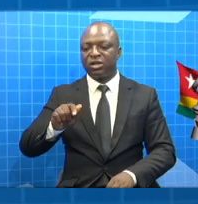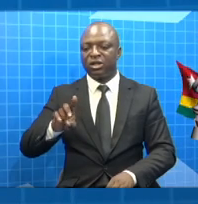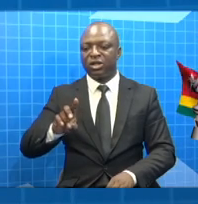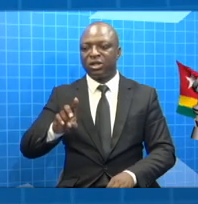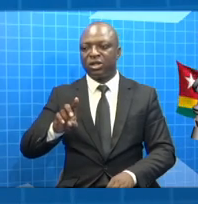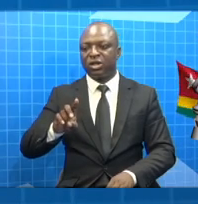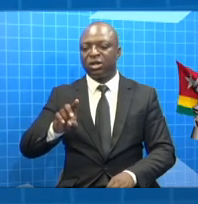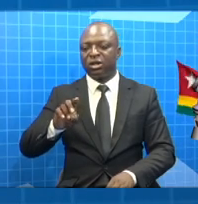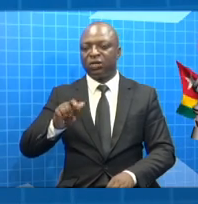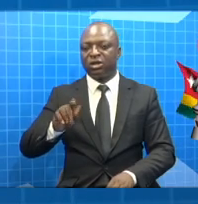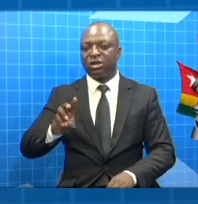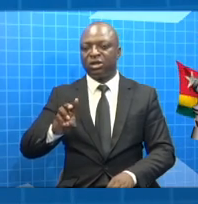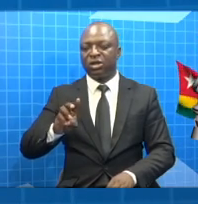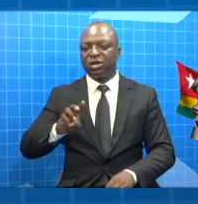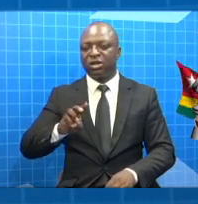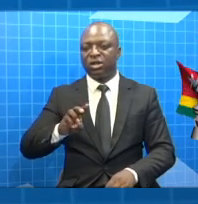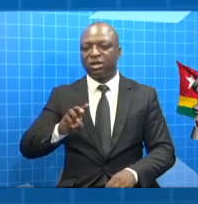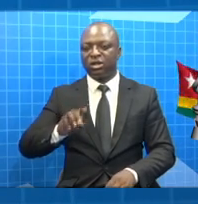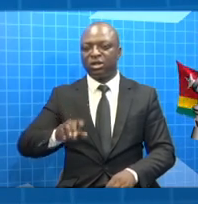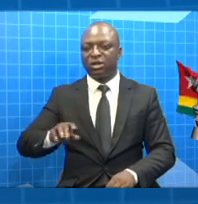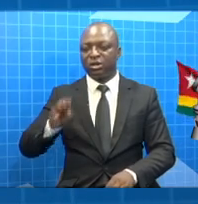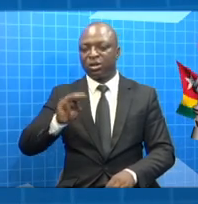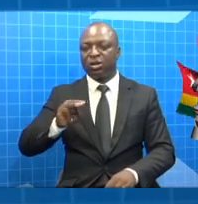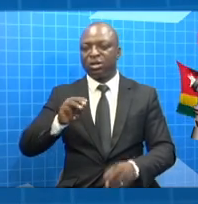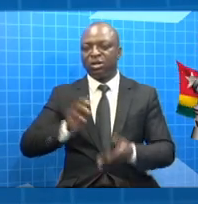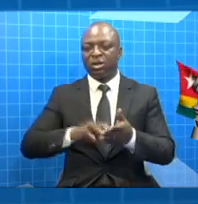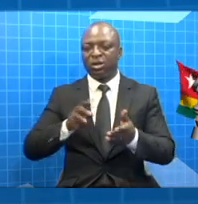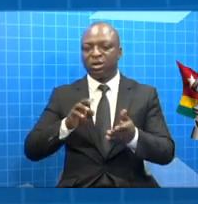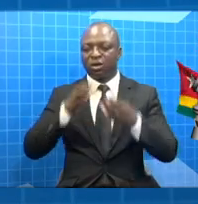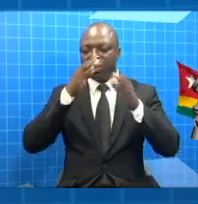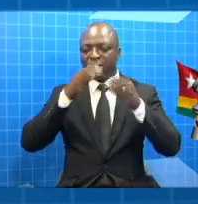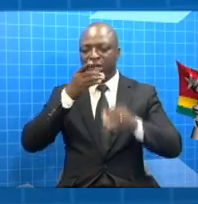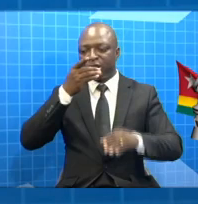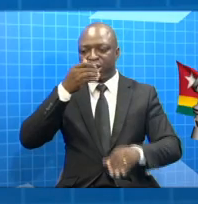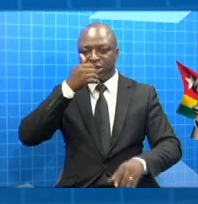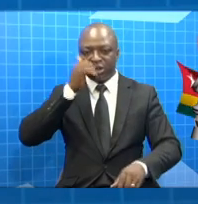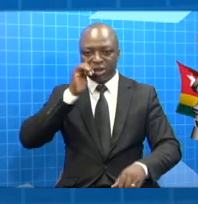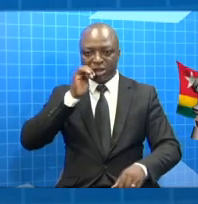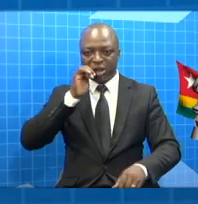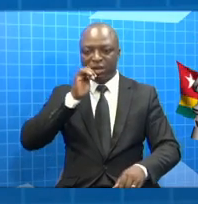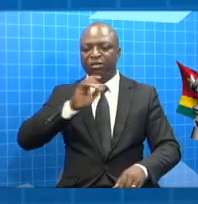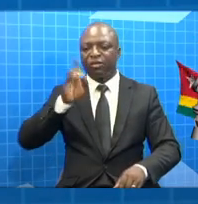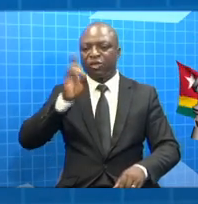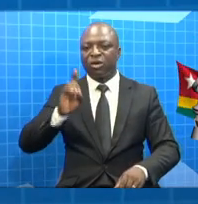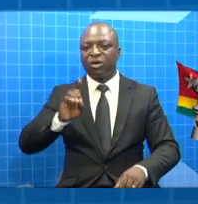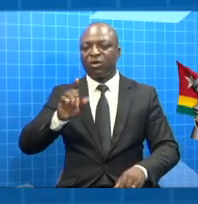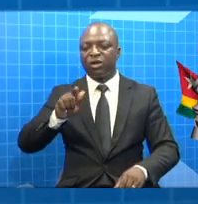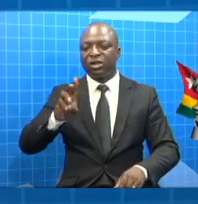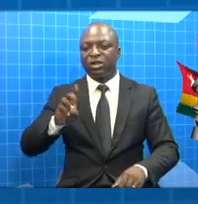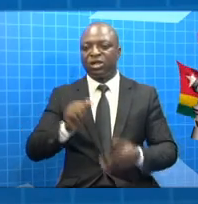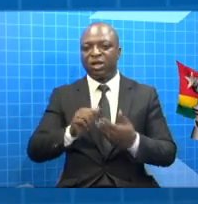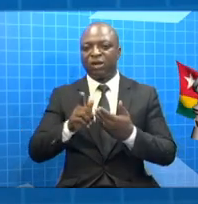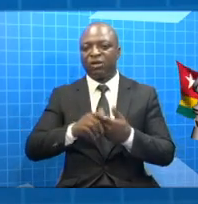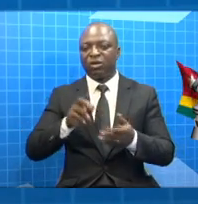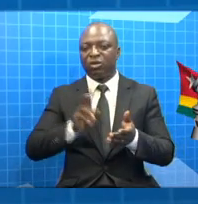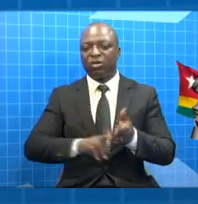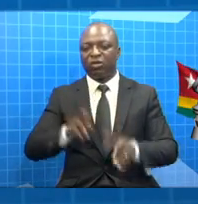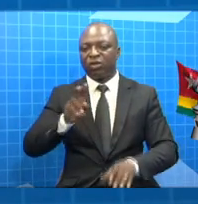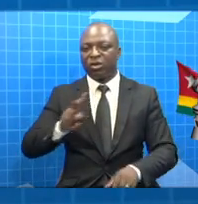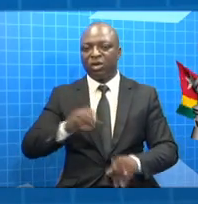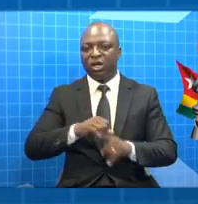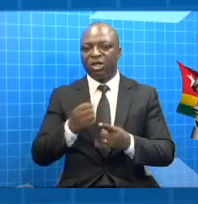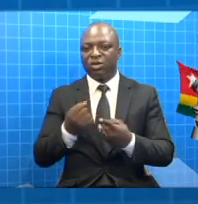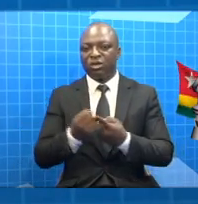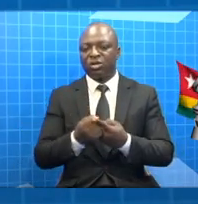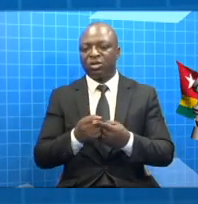avril 2022, c'est un communiqué qui date d'hier, donc 26 avril 2022, la